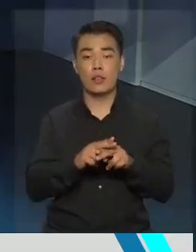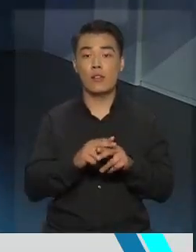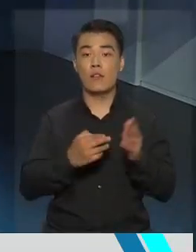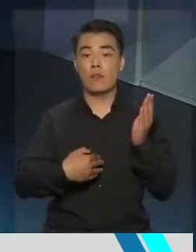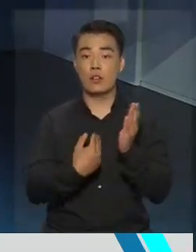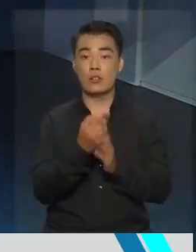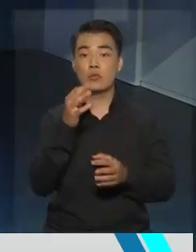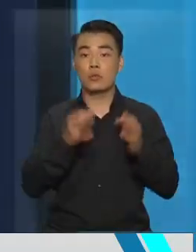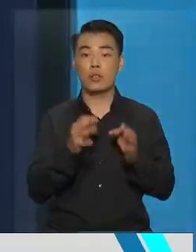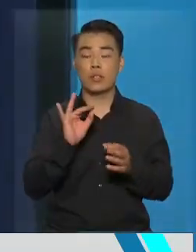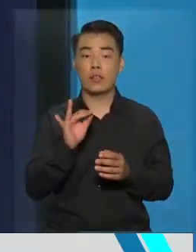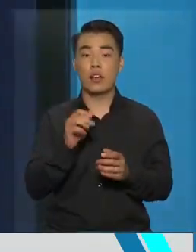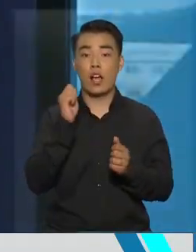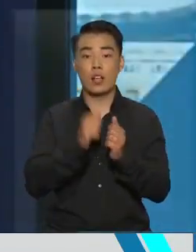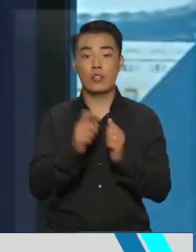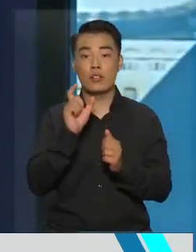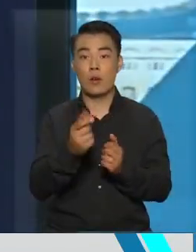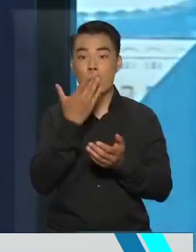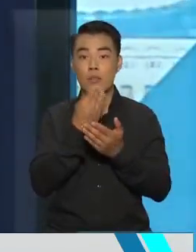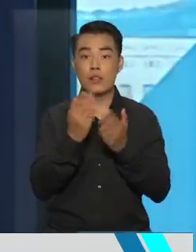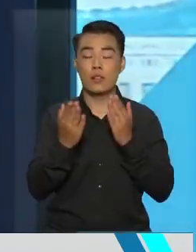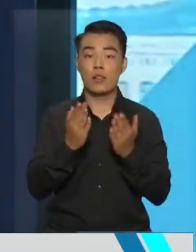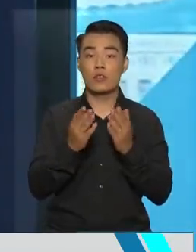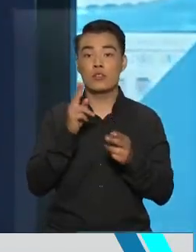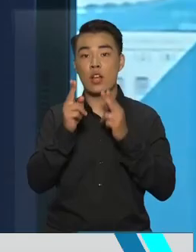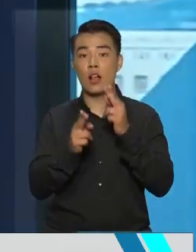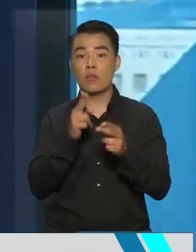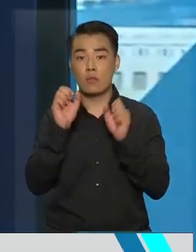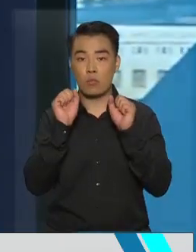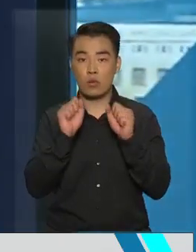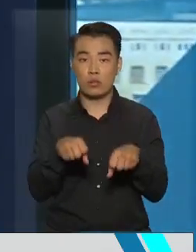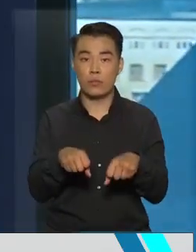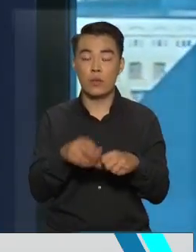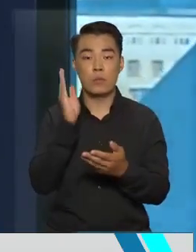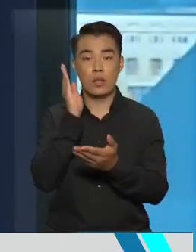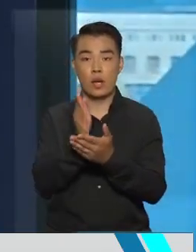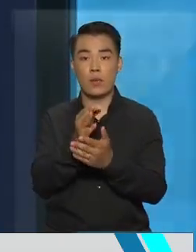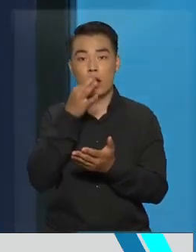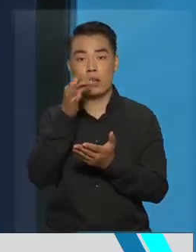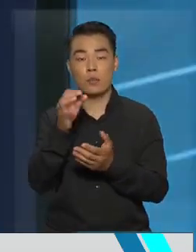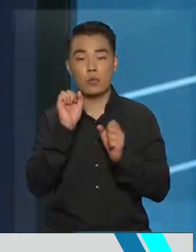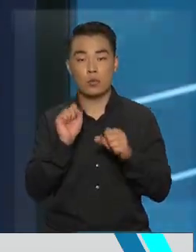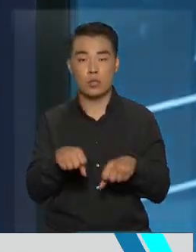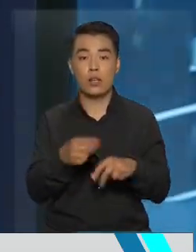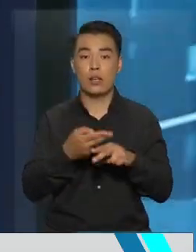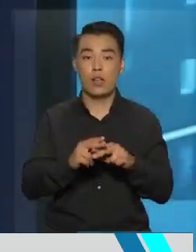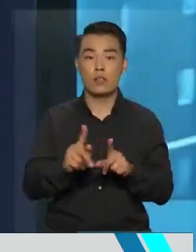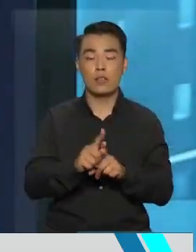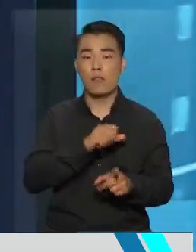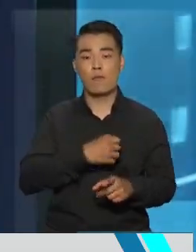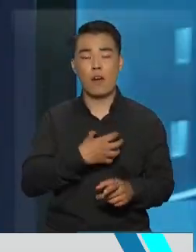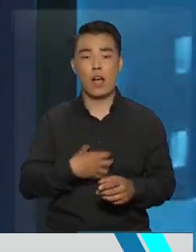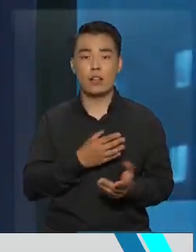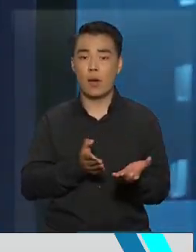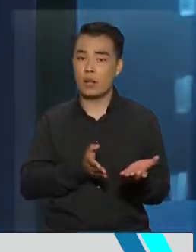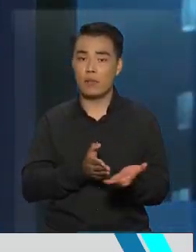Конституционный суд, и к омбудсмену каждый человек, если нарушаются его какие-то конституционные права, он может напрямую обращаться. То есть это такие действительно ключевые